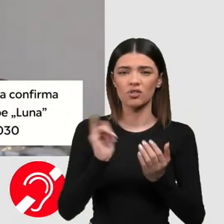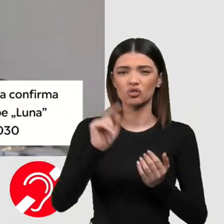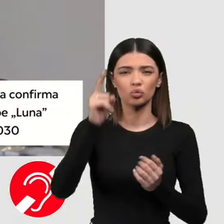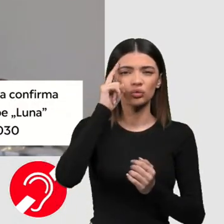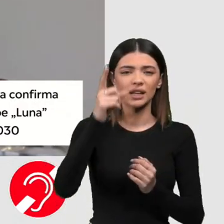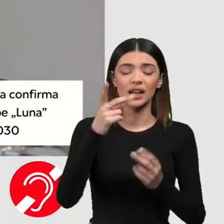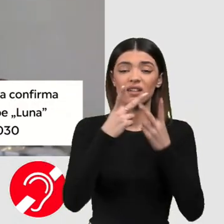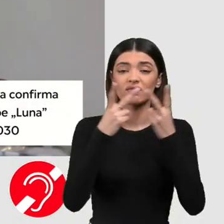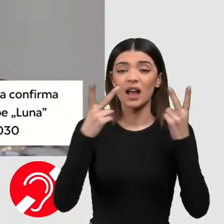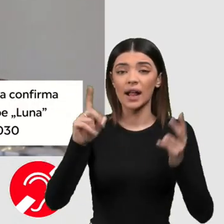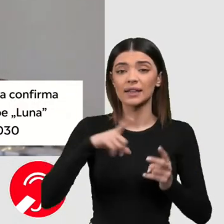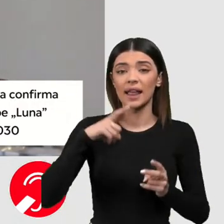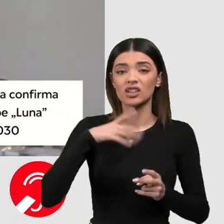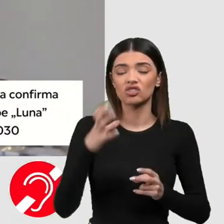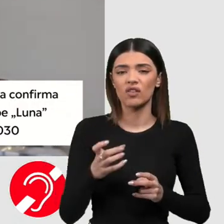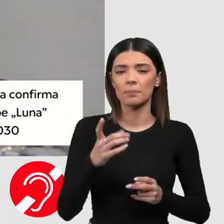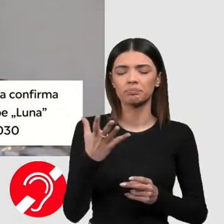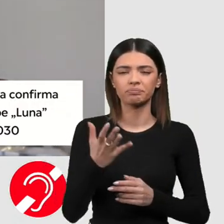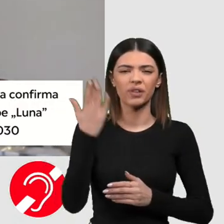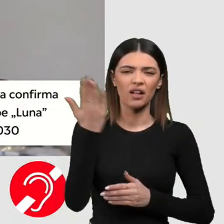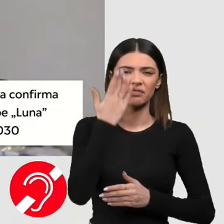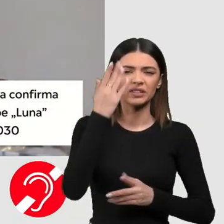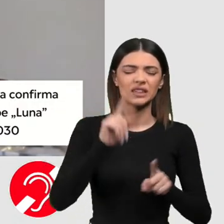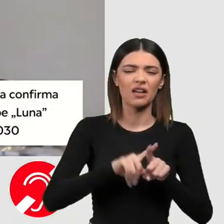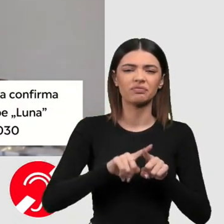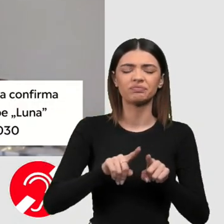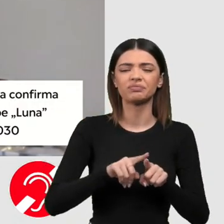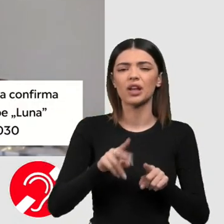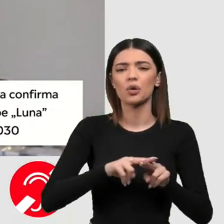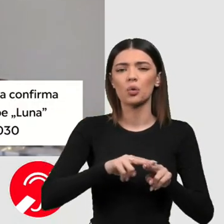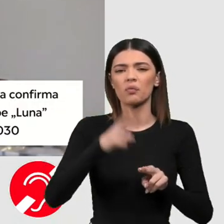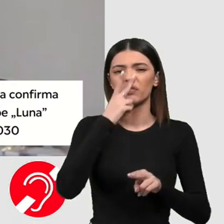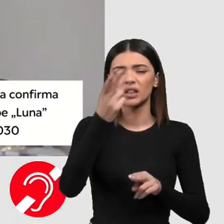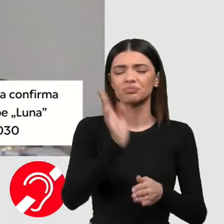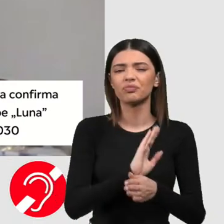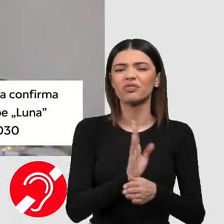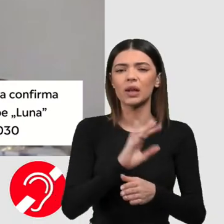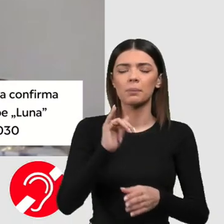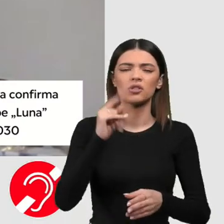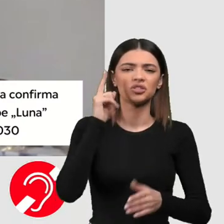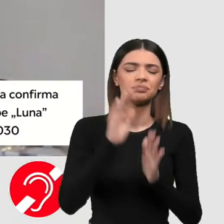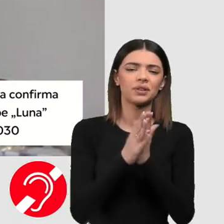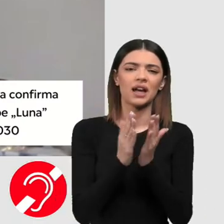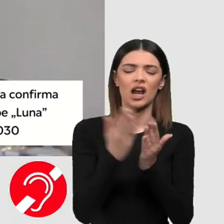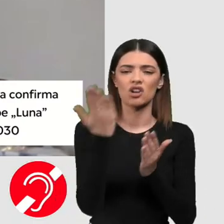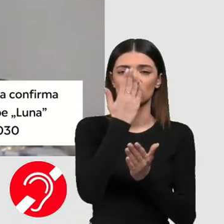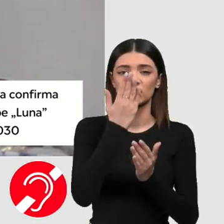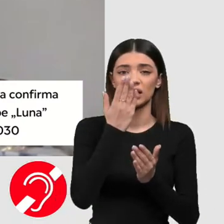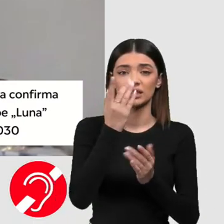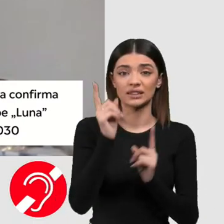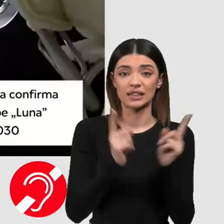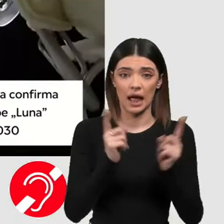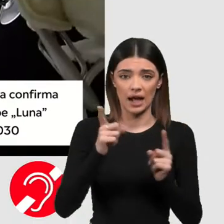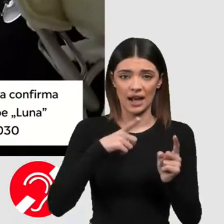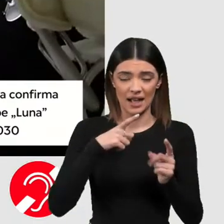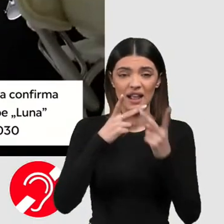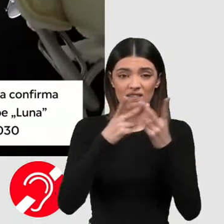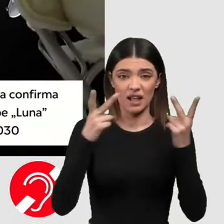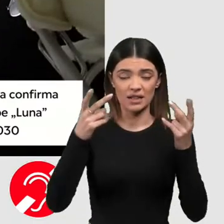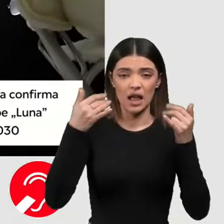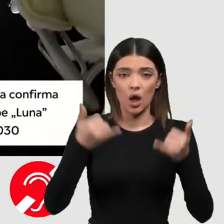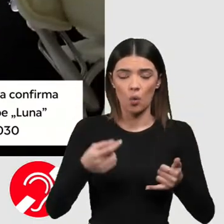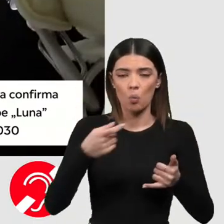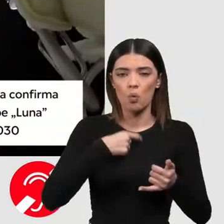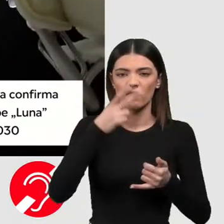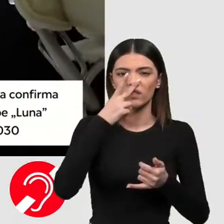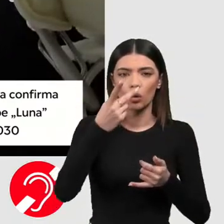pildă viața extraterestră ca o simplă speculație science fiction, așa cum o vedem în filme. Ori din acest moment ne putem imagina